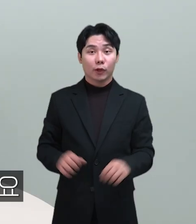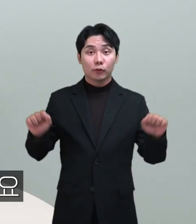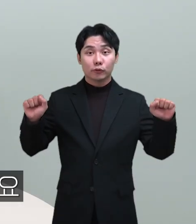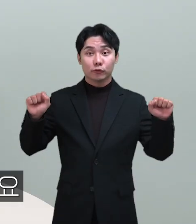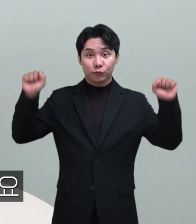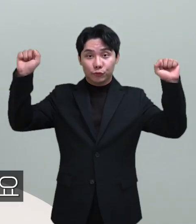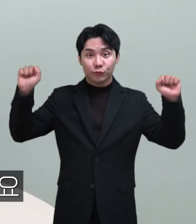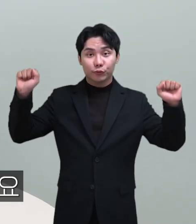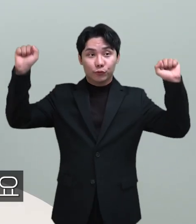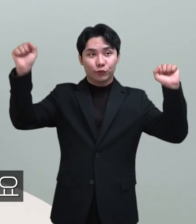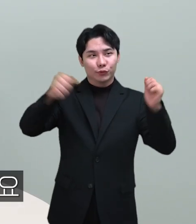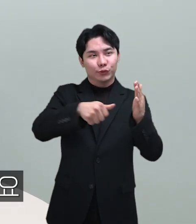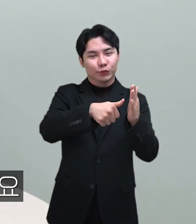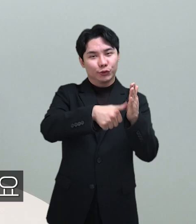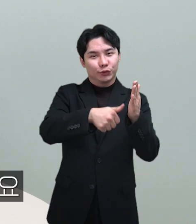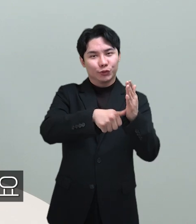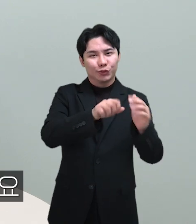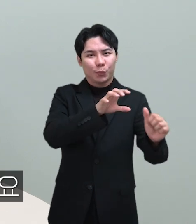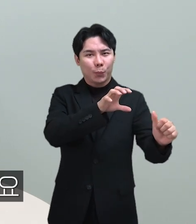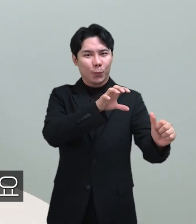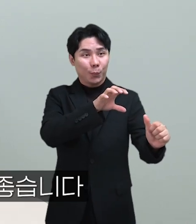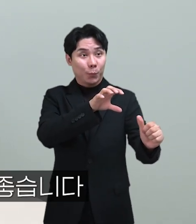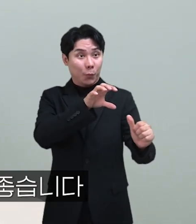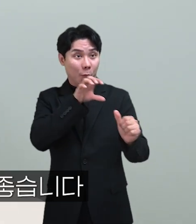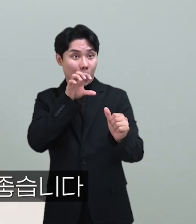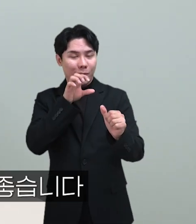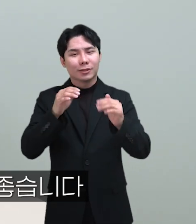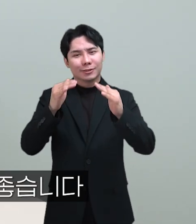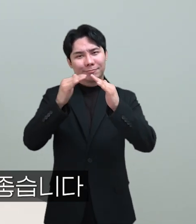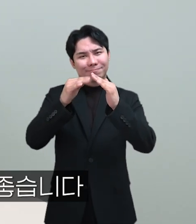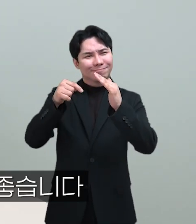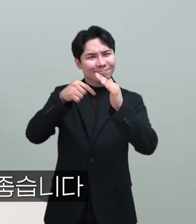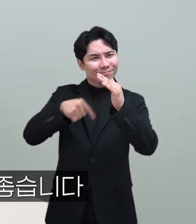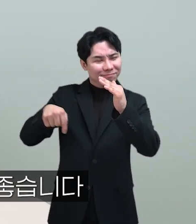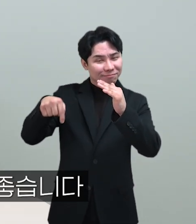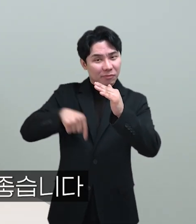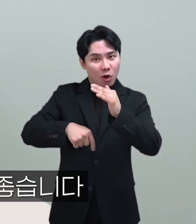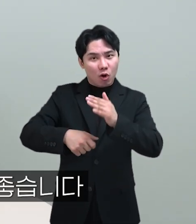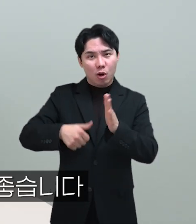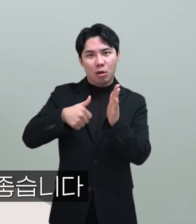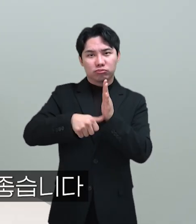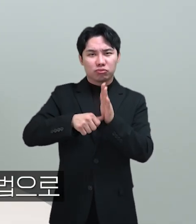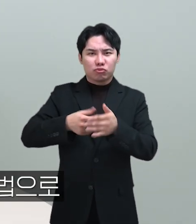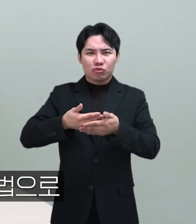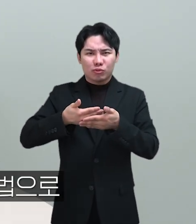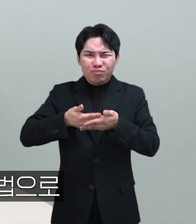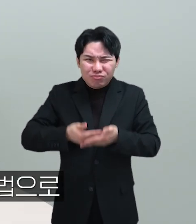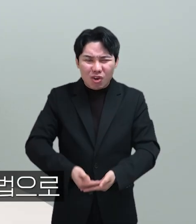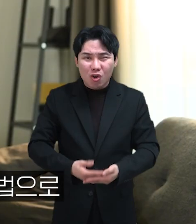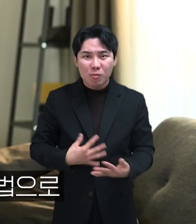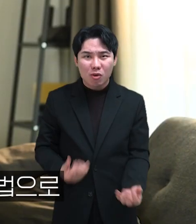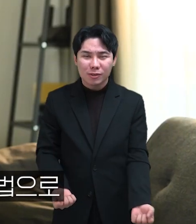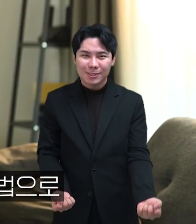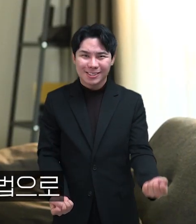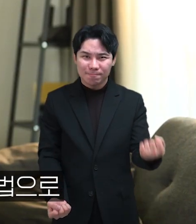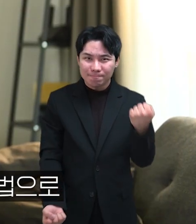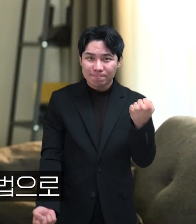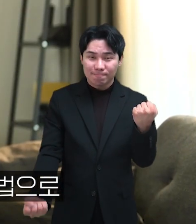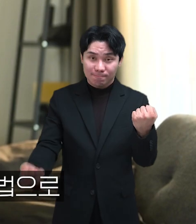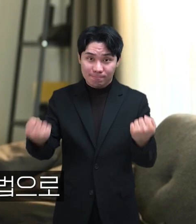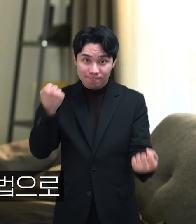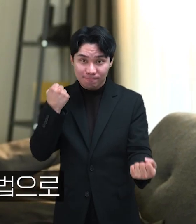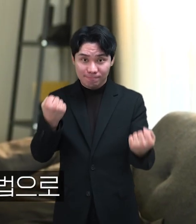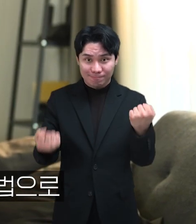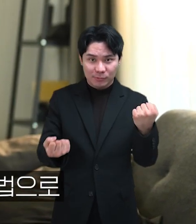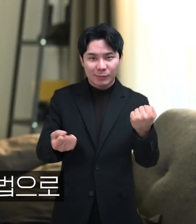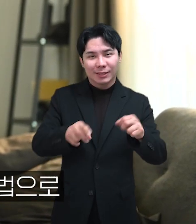근력 운동은 헬스 기구를 사용해도 좋고요. 집에서 아령 같은 간단한 기구를 이용해도 좋습니다. 아니면 의자나 벽에